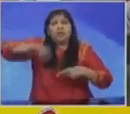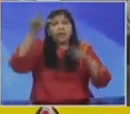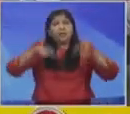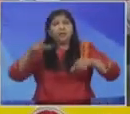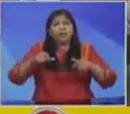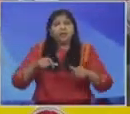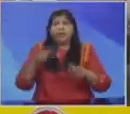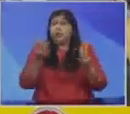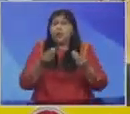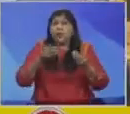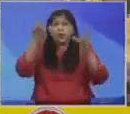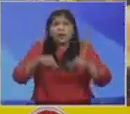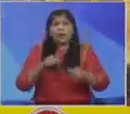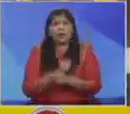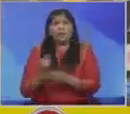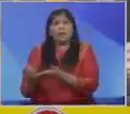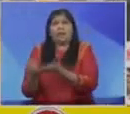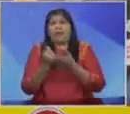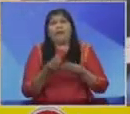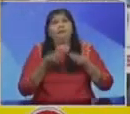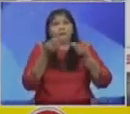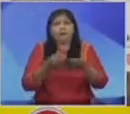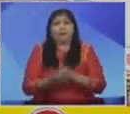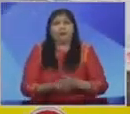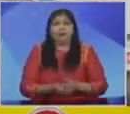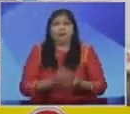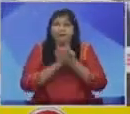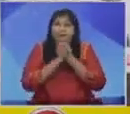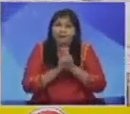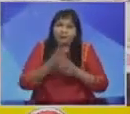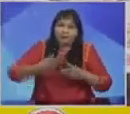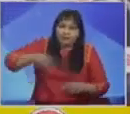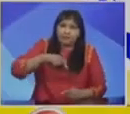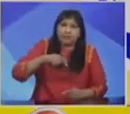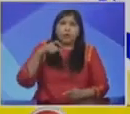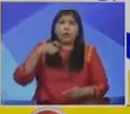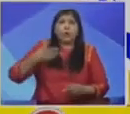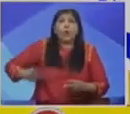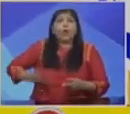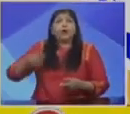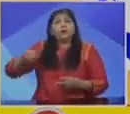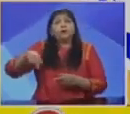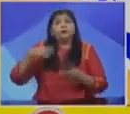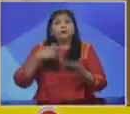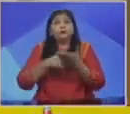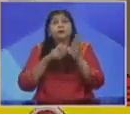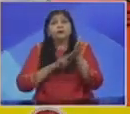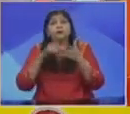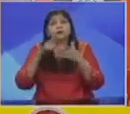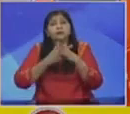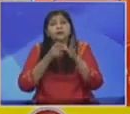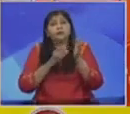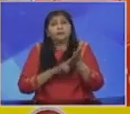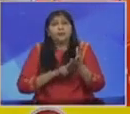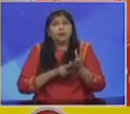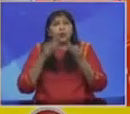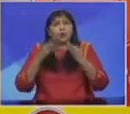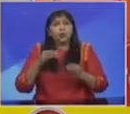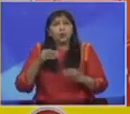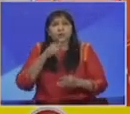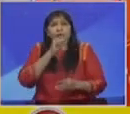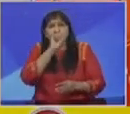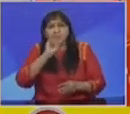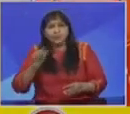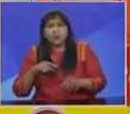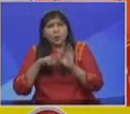कर सकता है। मेरे प्यारे साथियों, कोलकाता के रंजन जी ने अपने पत्र में बहुत ही दिलचस्प और बुनियादी